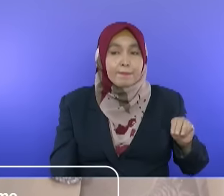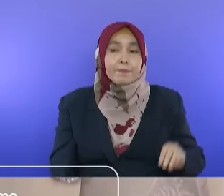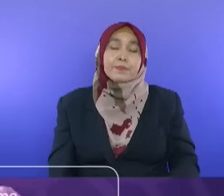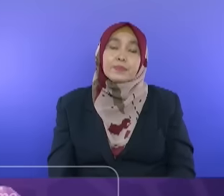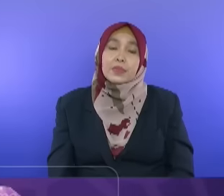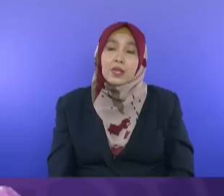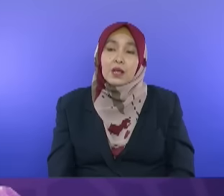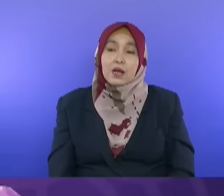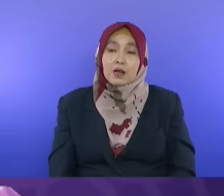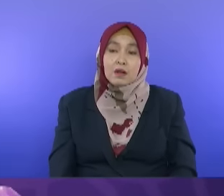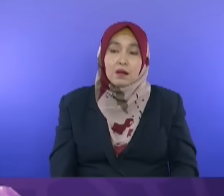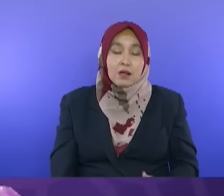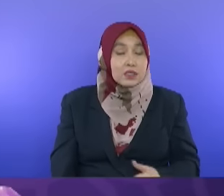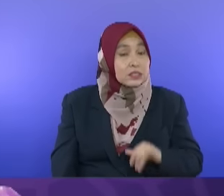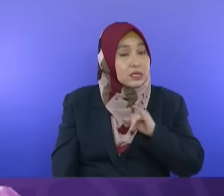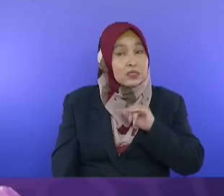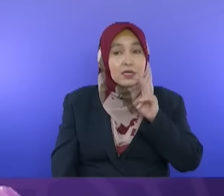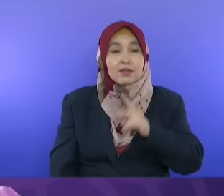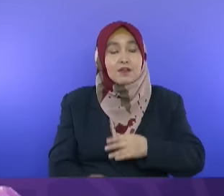kita